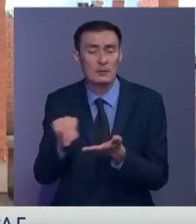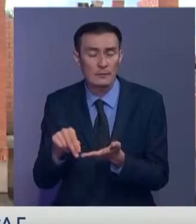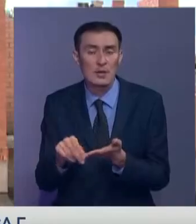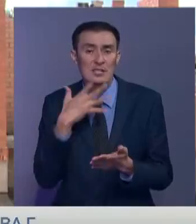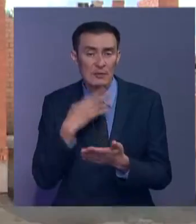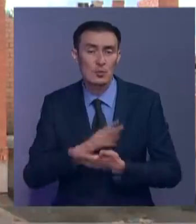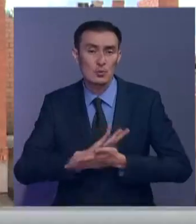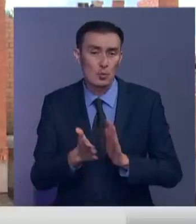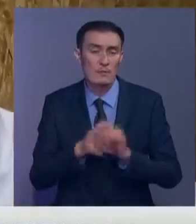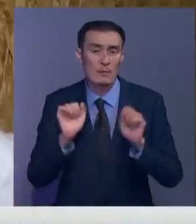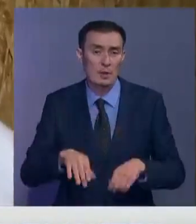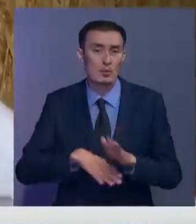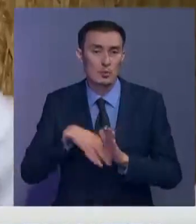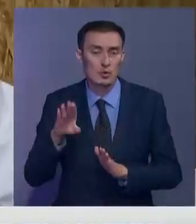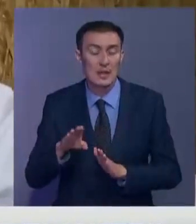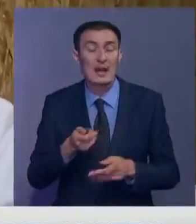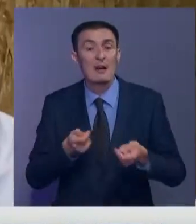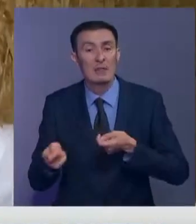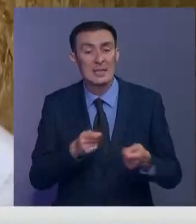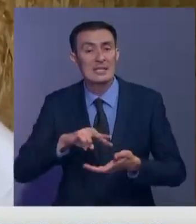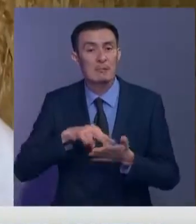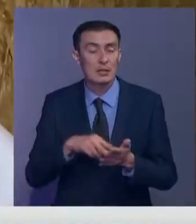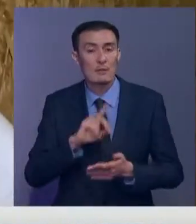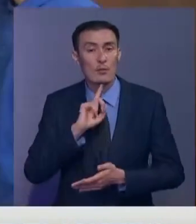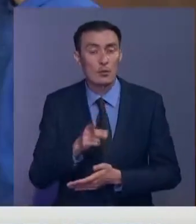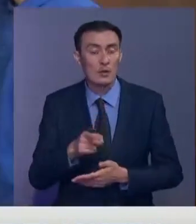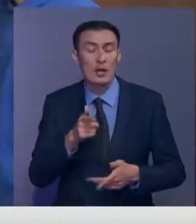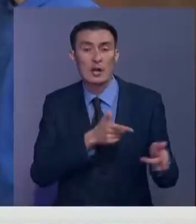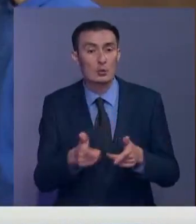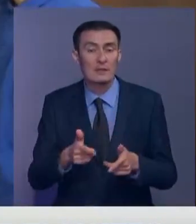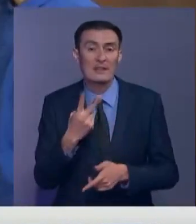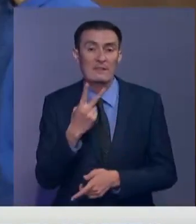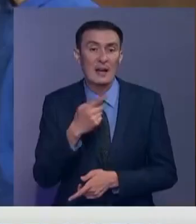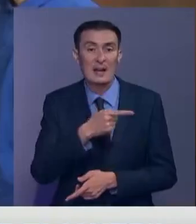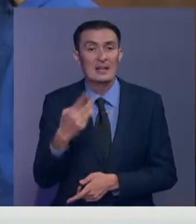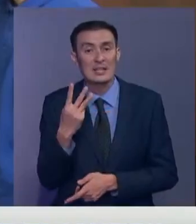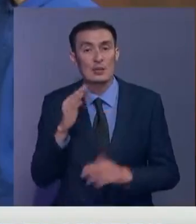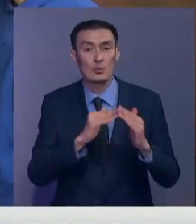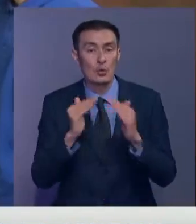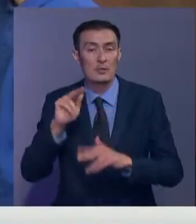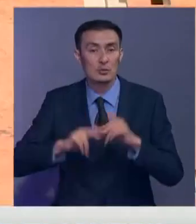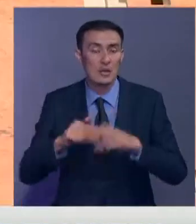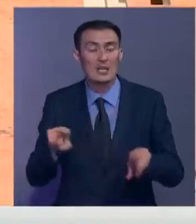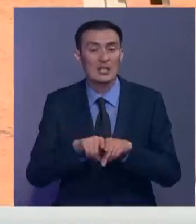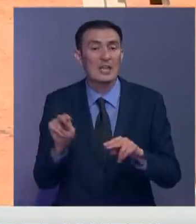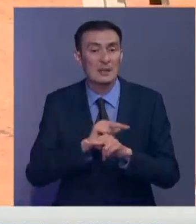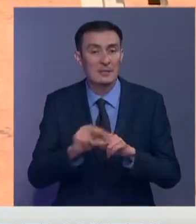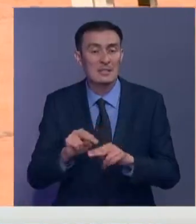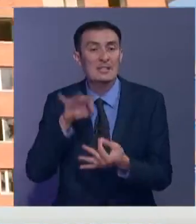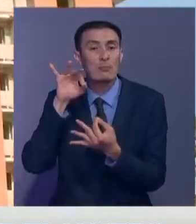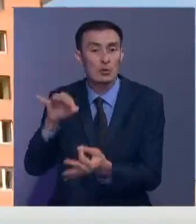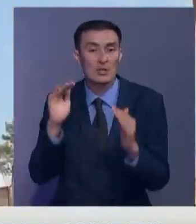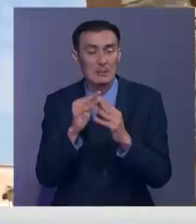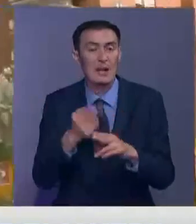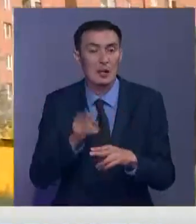улучшить свои жилищные условия. Местные власти планируют в год сдавать в эксплуатацию по 2-3 дома. А вместе с этим хотят отремонтировать и заброшенные дома,